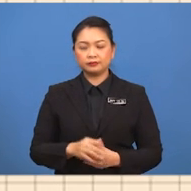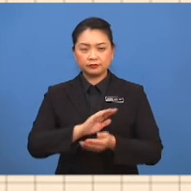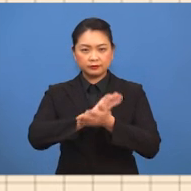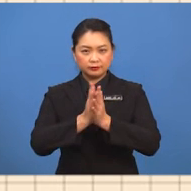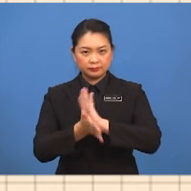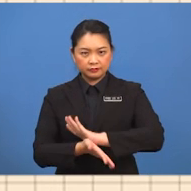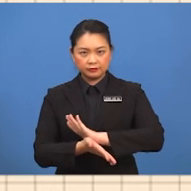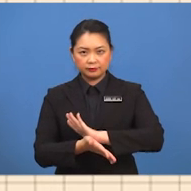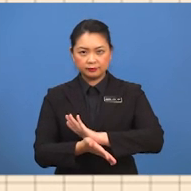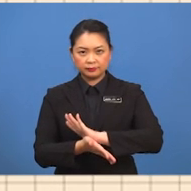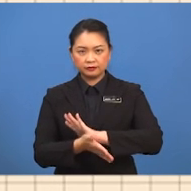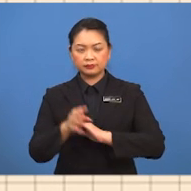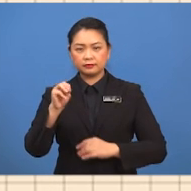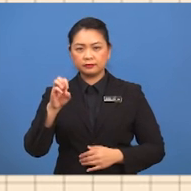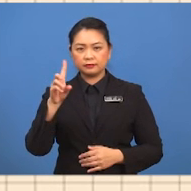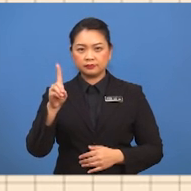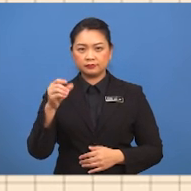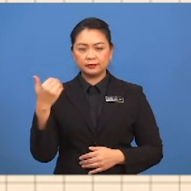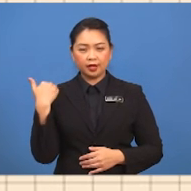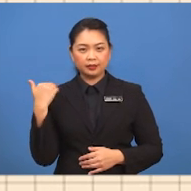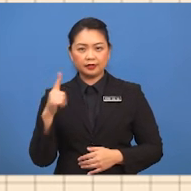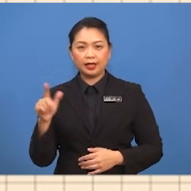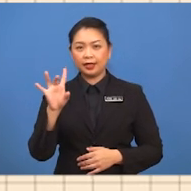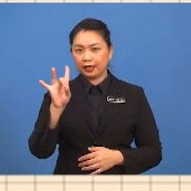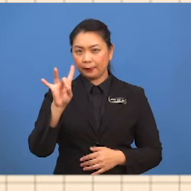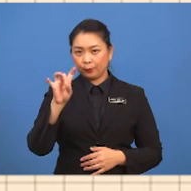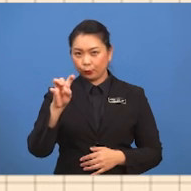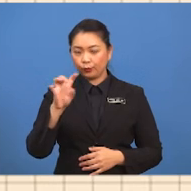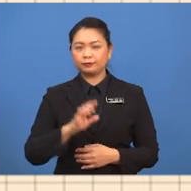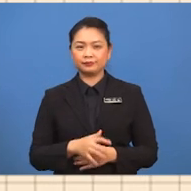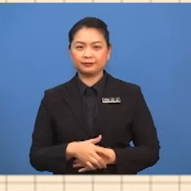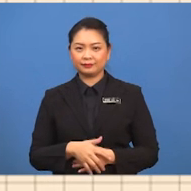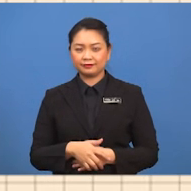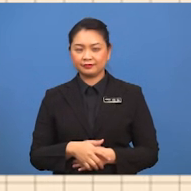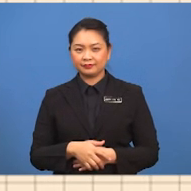Jadi, mod ialah 80.